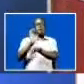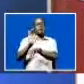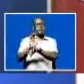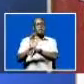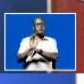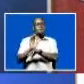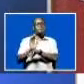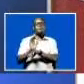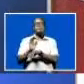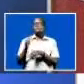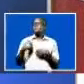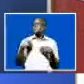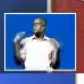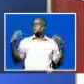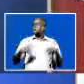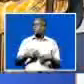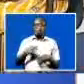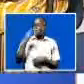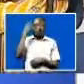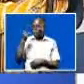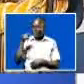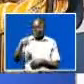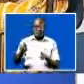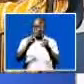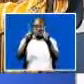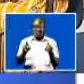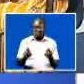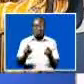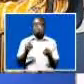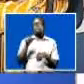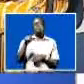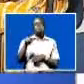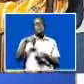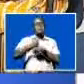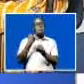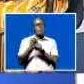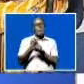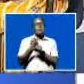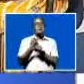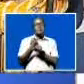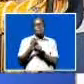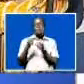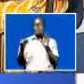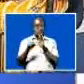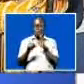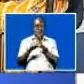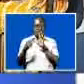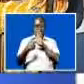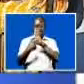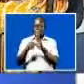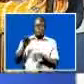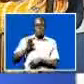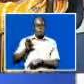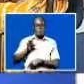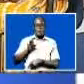jambo ambalo linashangaza mno. Na ndio maana jambo hilo ndio linachangia hata katika hali ya kisiasa kwa mfano. Mm-hmm. Wanawake